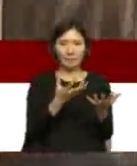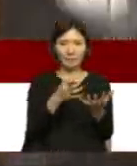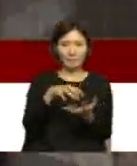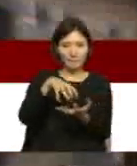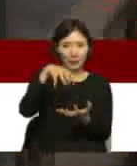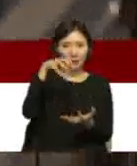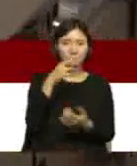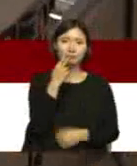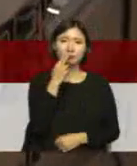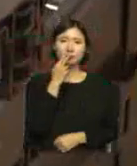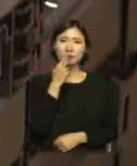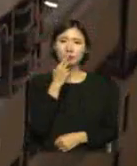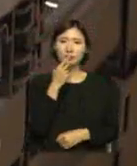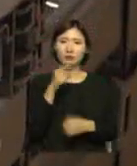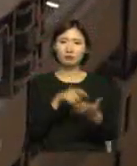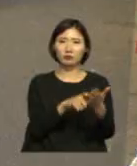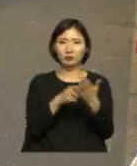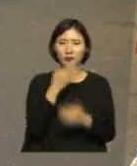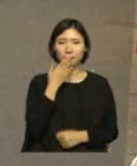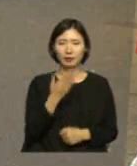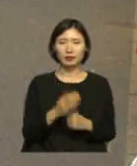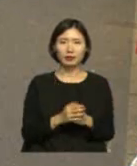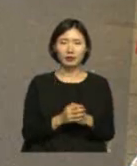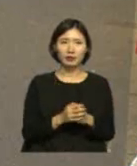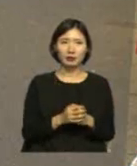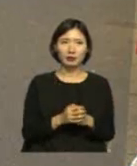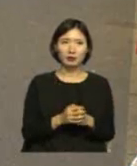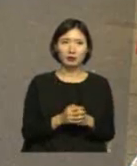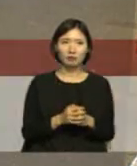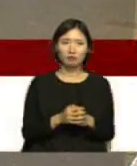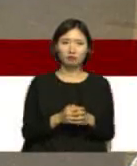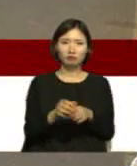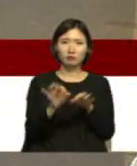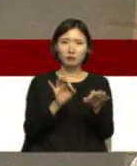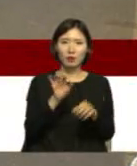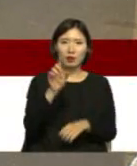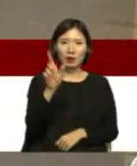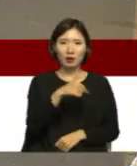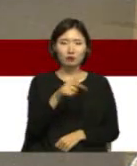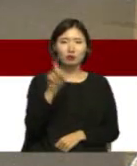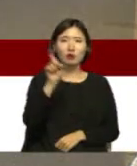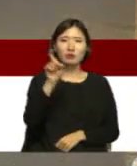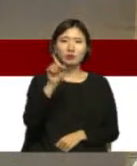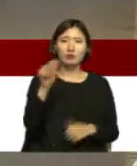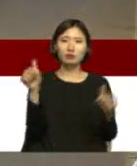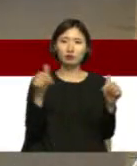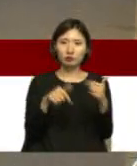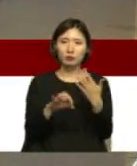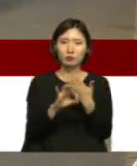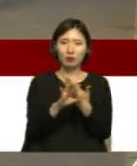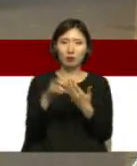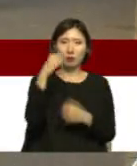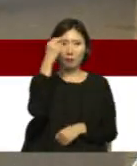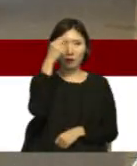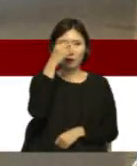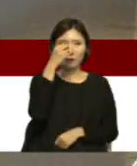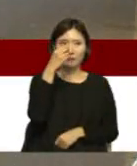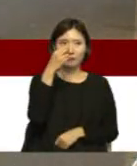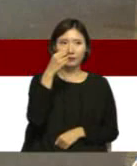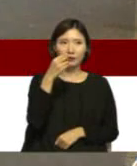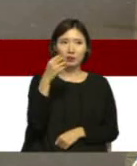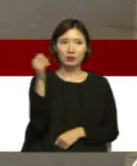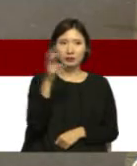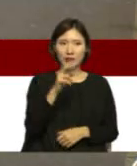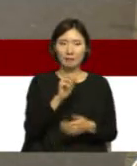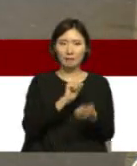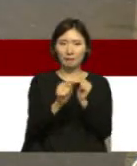비닐봉투를 절약할 수 있기 때문입니다. 점포에서 하루에 10장씩만 줄여도 엄청난 양이라고 생각하고 그냥 뜯어줬던 비닐봉투도